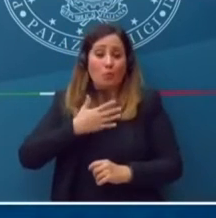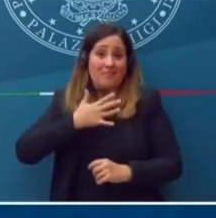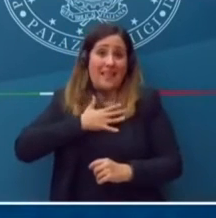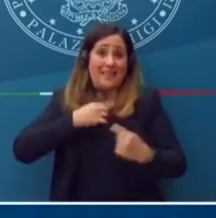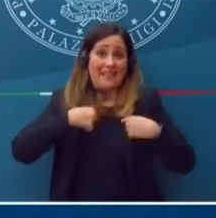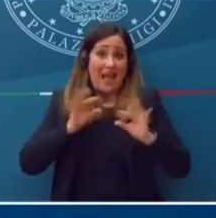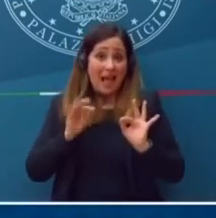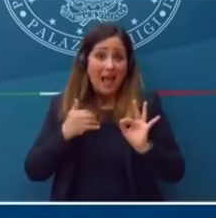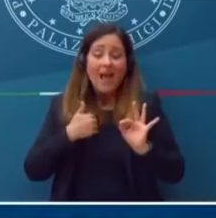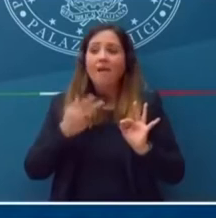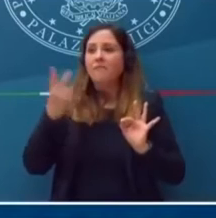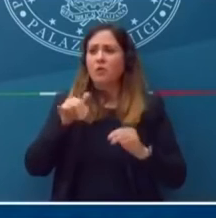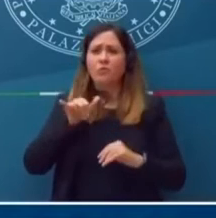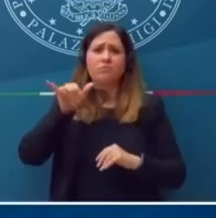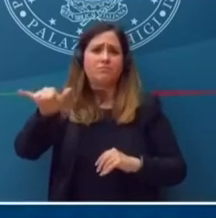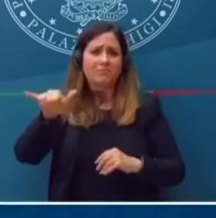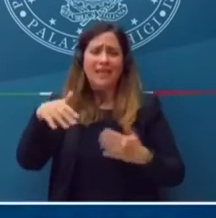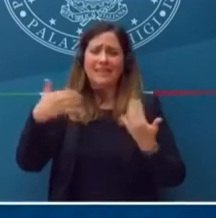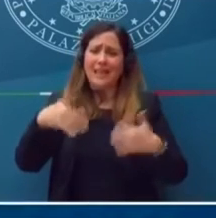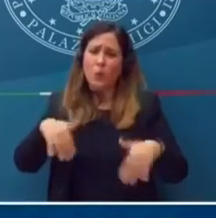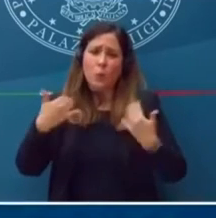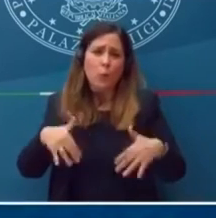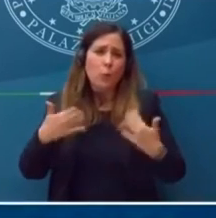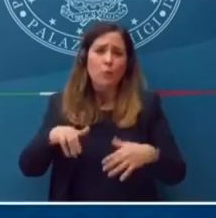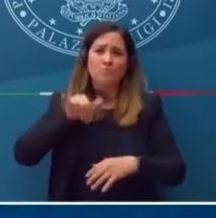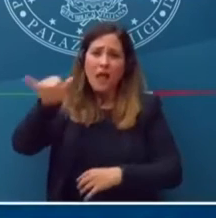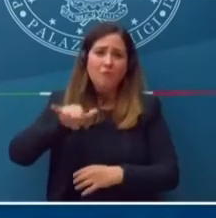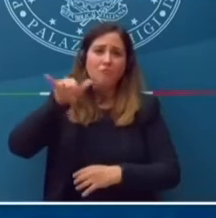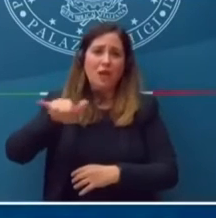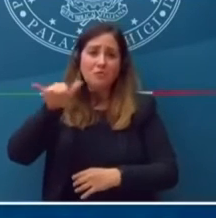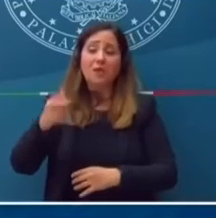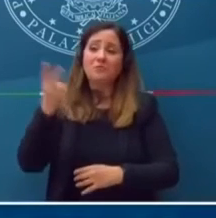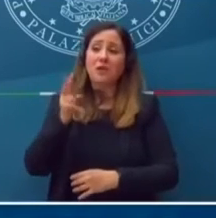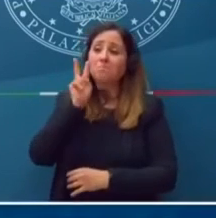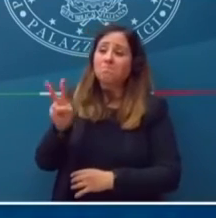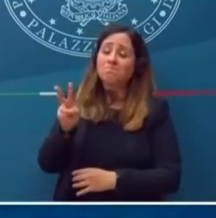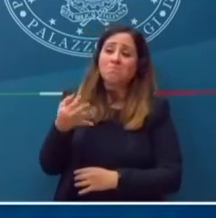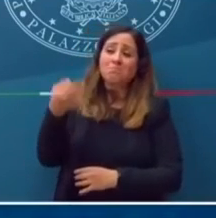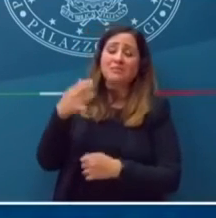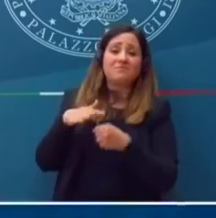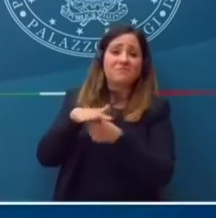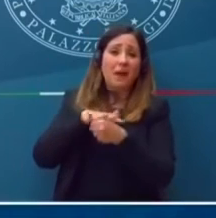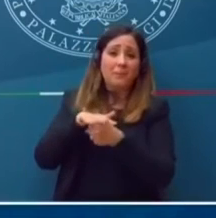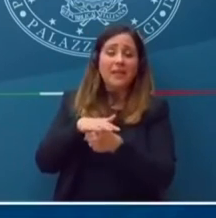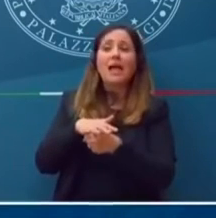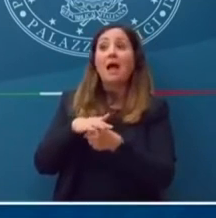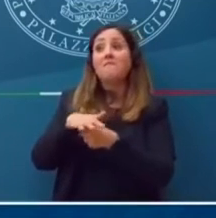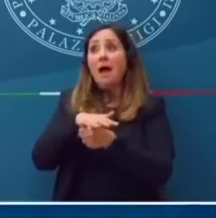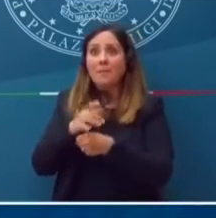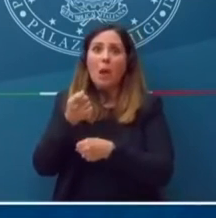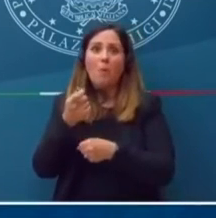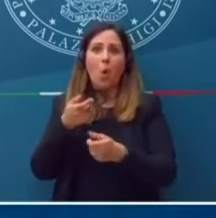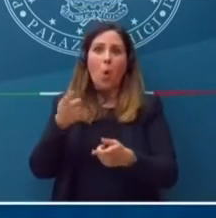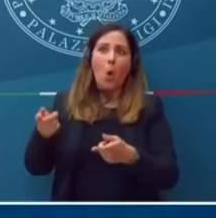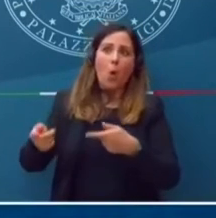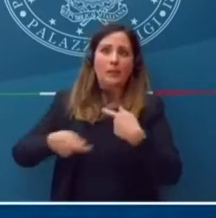sempre in effetti con l'Alitalia, che la considera una cosa di famiglia. Una famiglia un po' costosa, ma insomma è